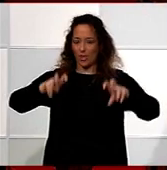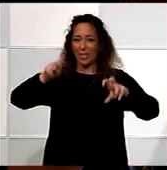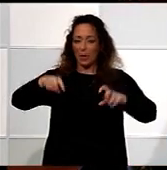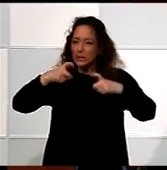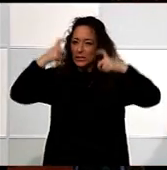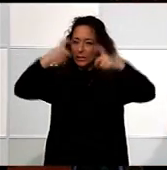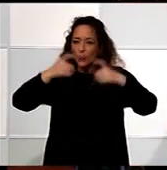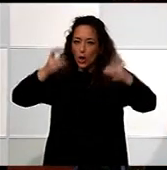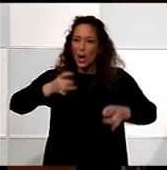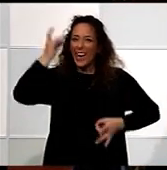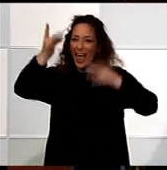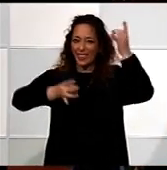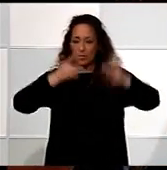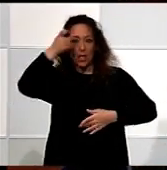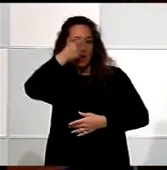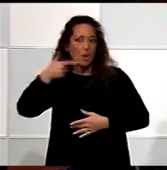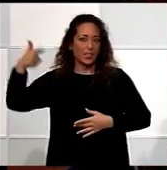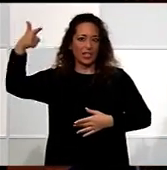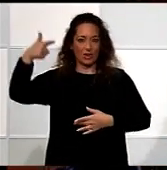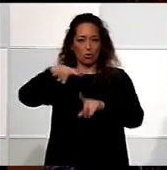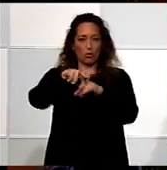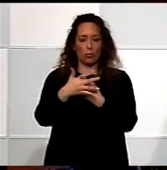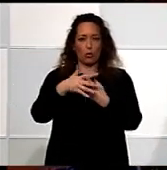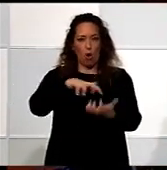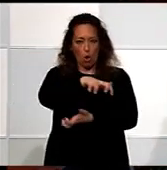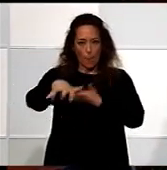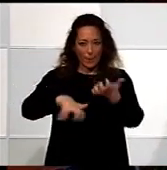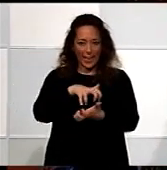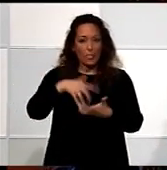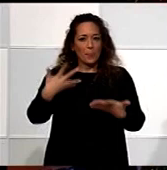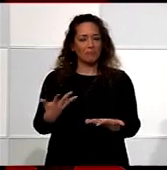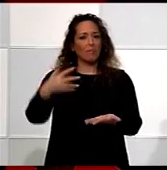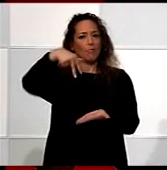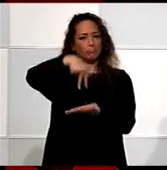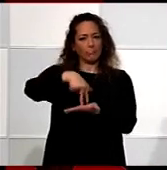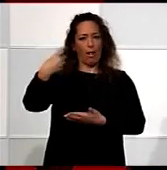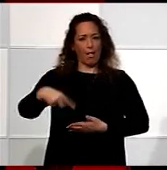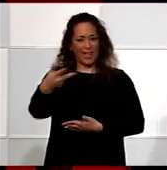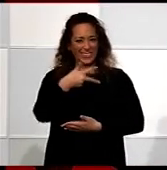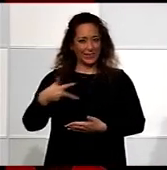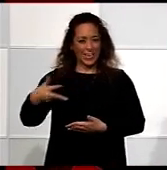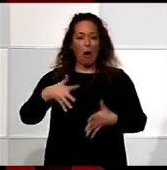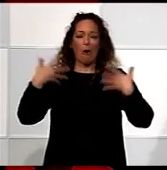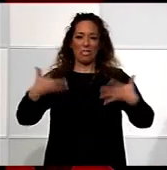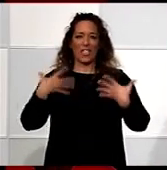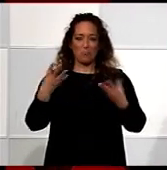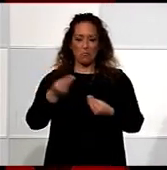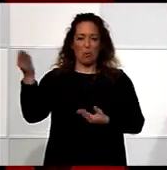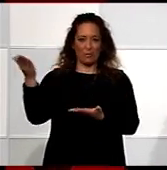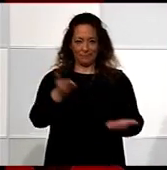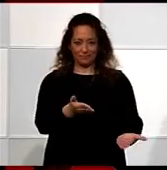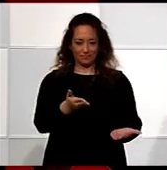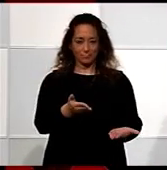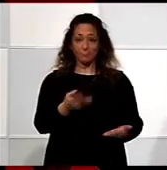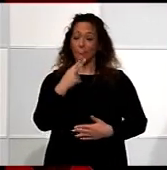d'imaginació en un moment complicat. Esteu aquí, esteu a la nostra ciutat, estem molt contents de tenir-vos. Jo, en primer lloc, el que us voldria és